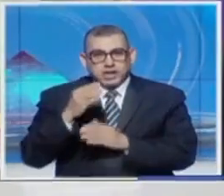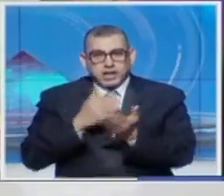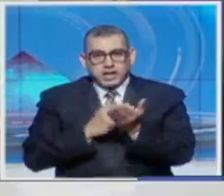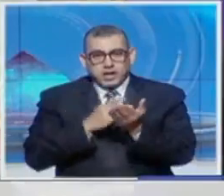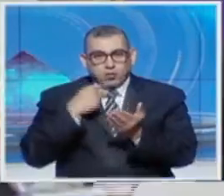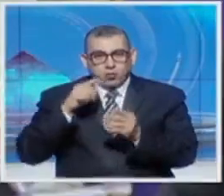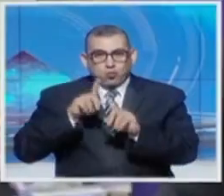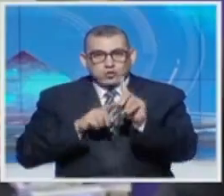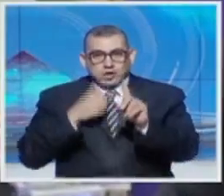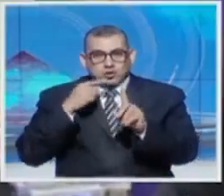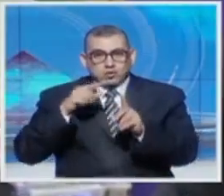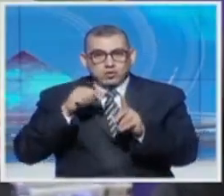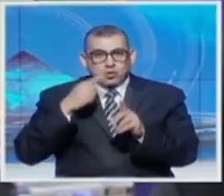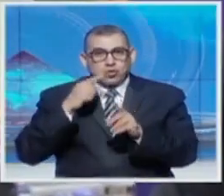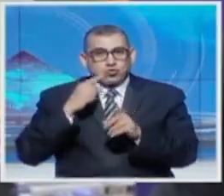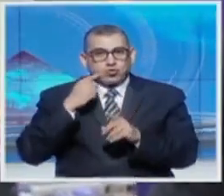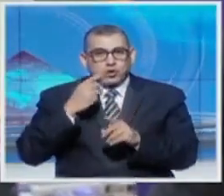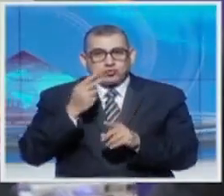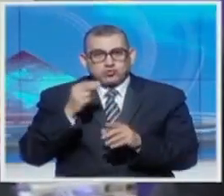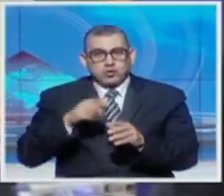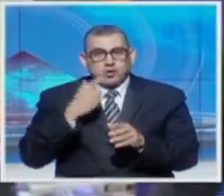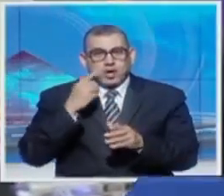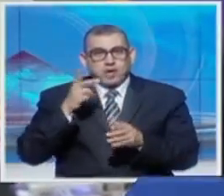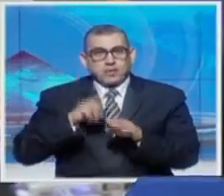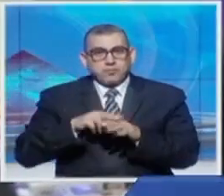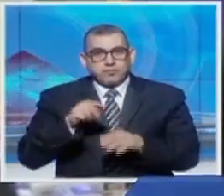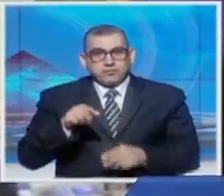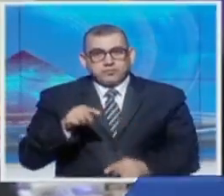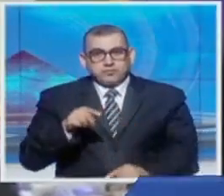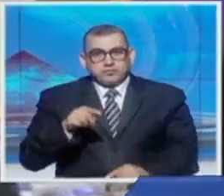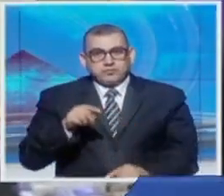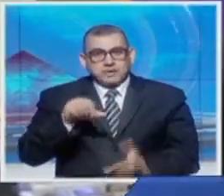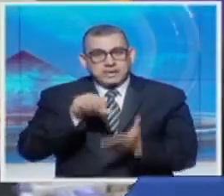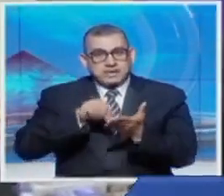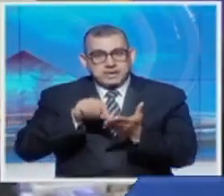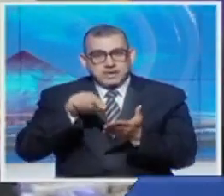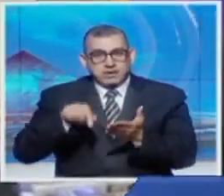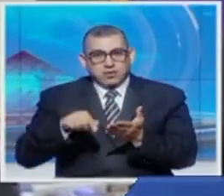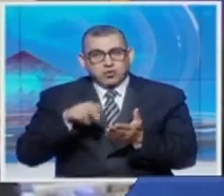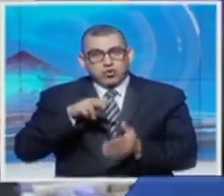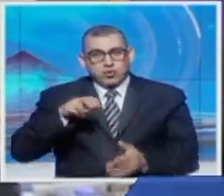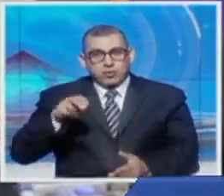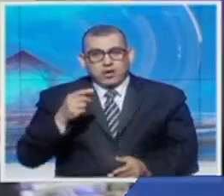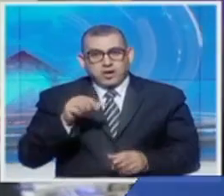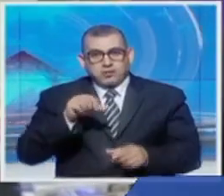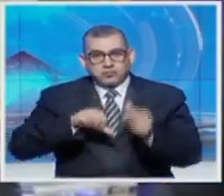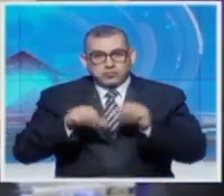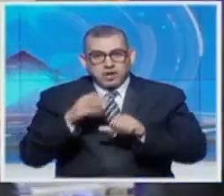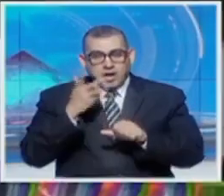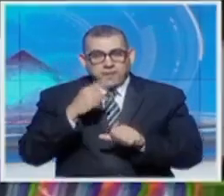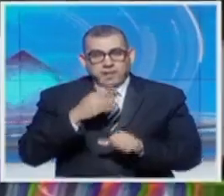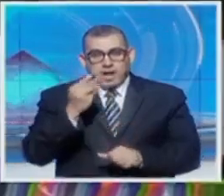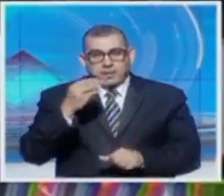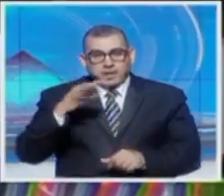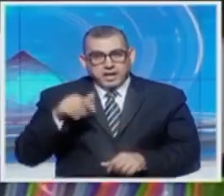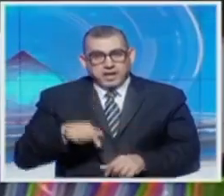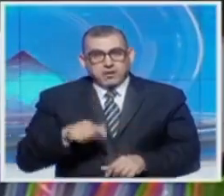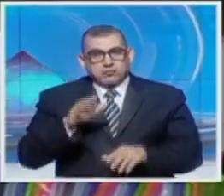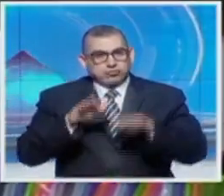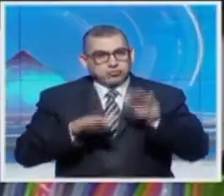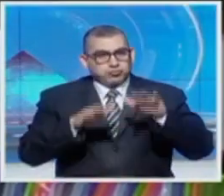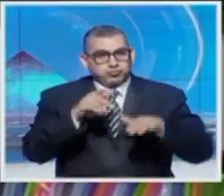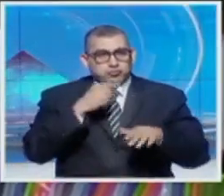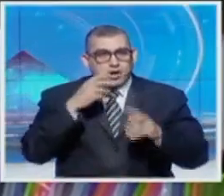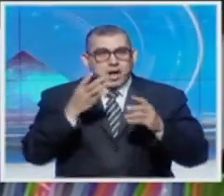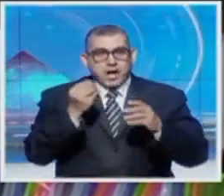من وزاره التموين وشركه القابضه، منزلين زيت 800 خليط ب 40 جنيه. فباكثر من